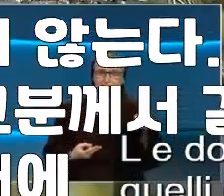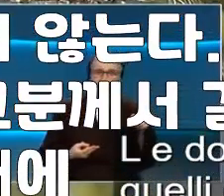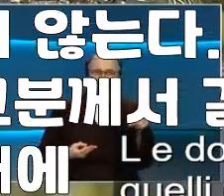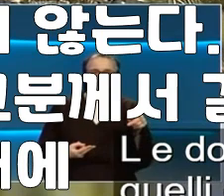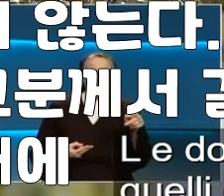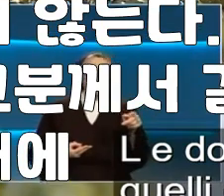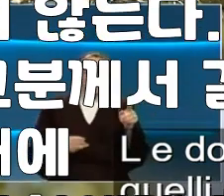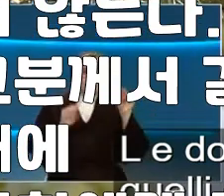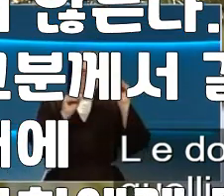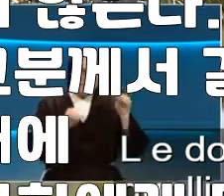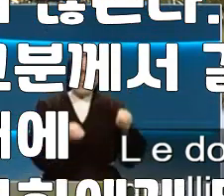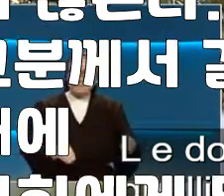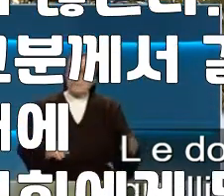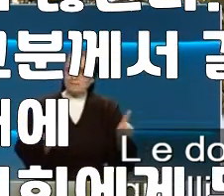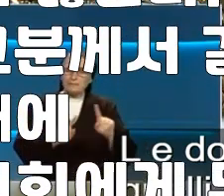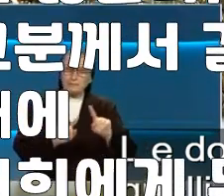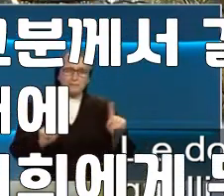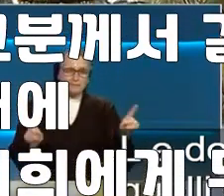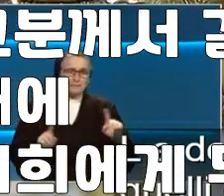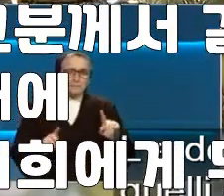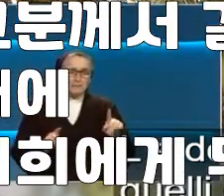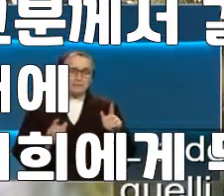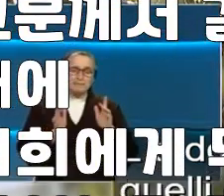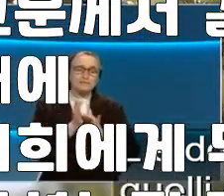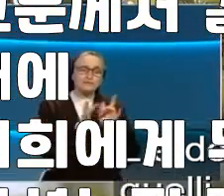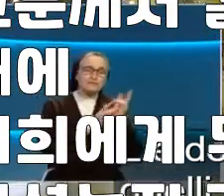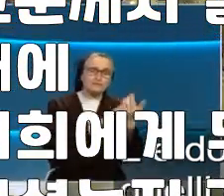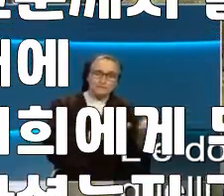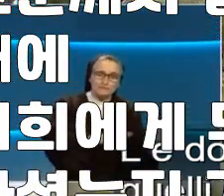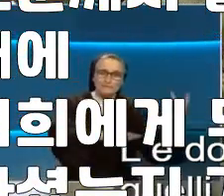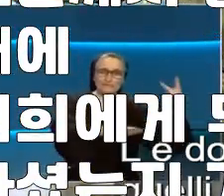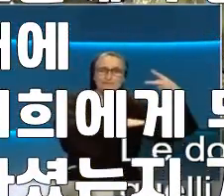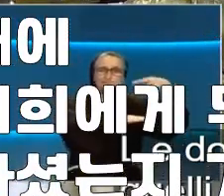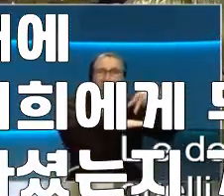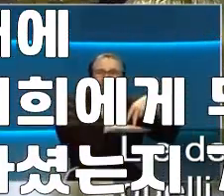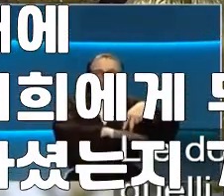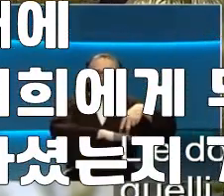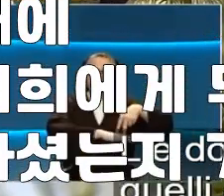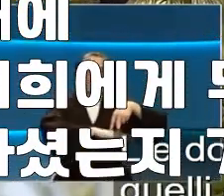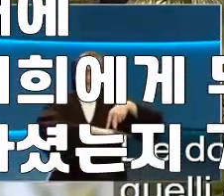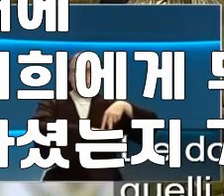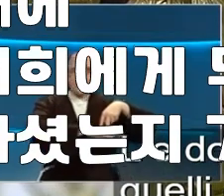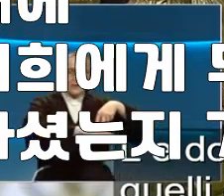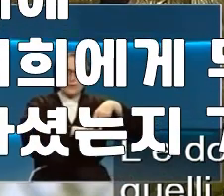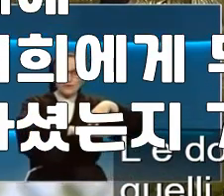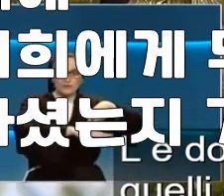Non è qui, è risorto.